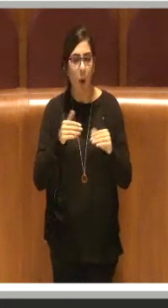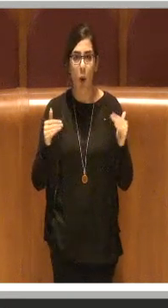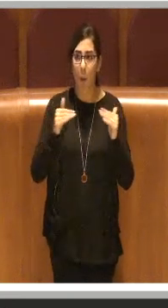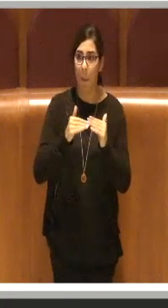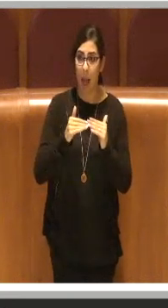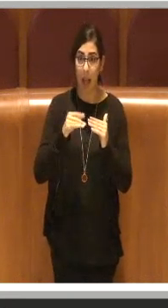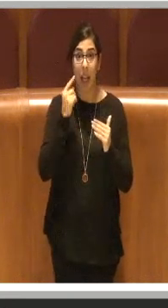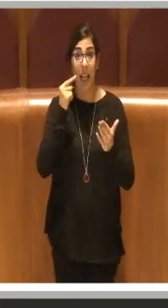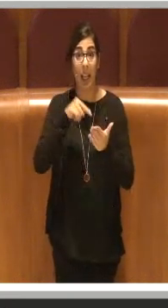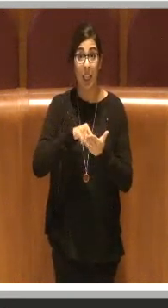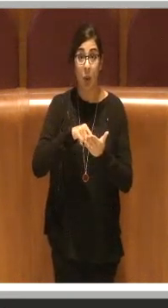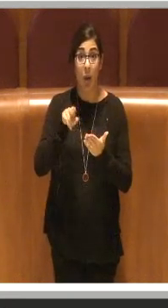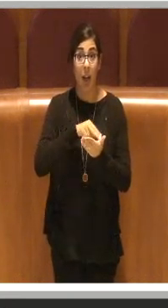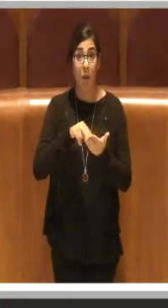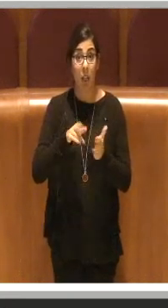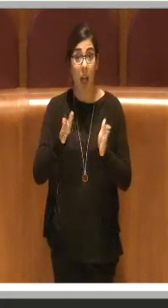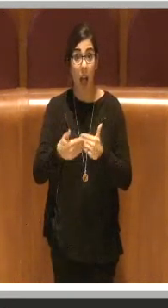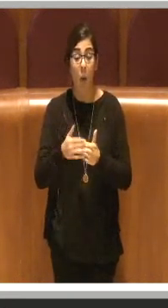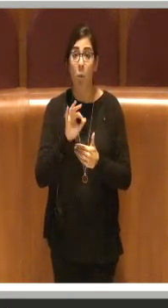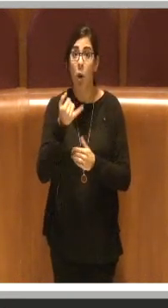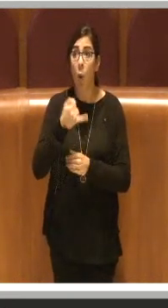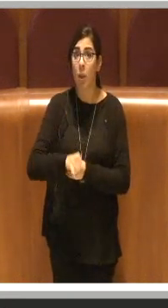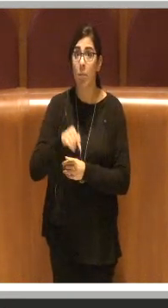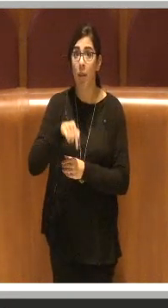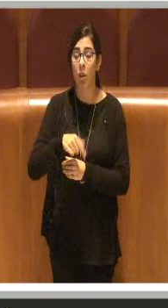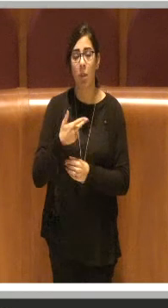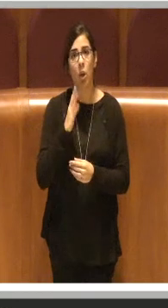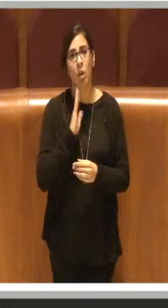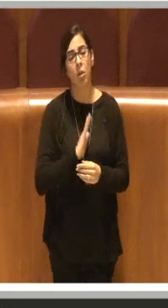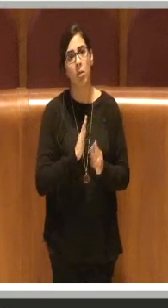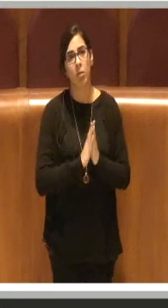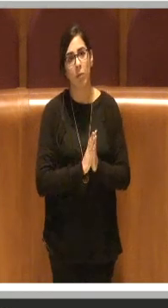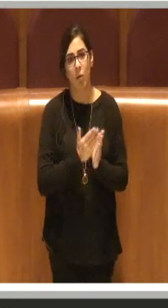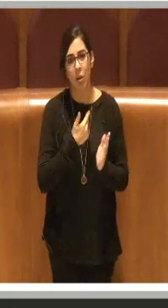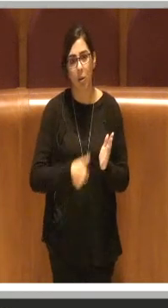aula o è l'ultima consigliere, volta? Consigliere, abbia pazienza.